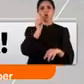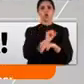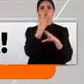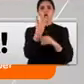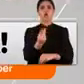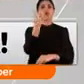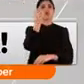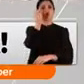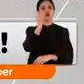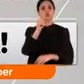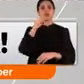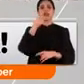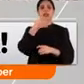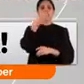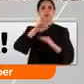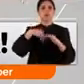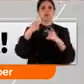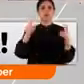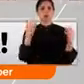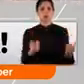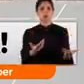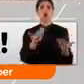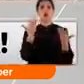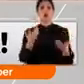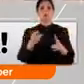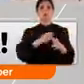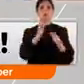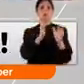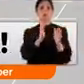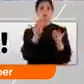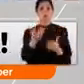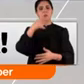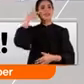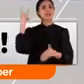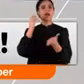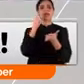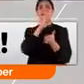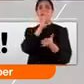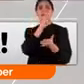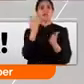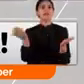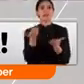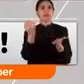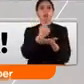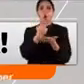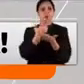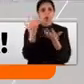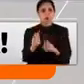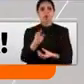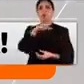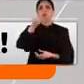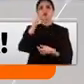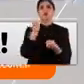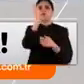4 şüpheli ifadelerinin ardından serbest bırakıldı ama soruşturma sürüyor. Sahte evrakın nasıl onaylandığı, kimlerin bu işten haberi